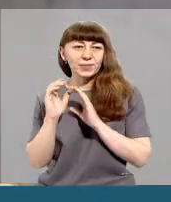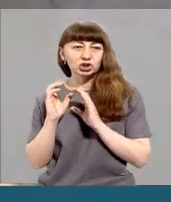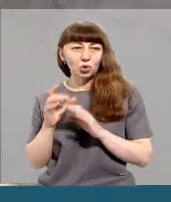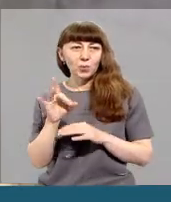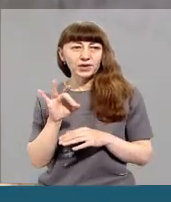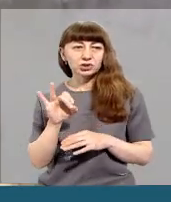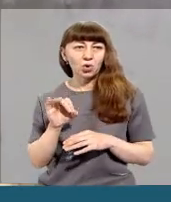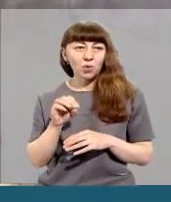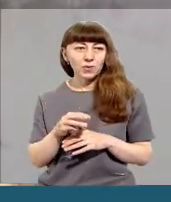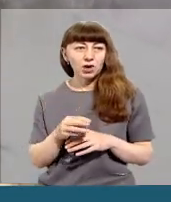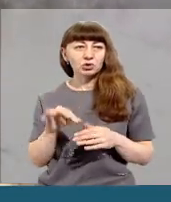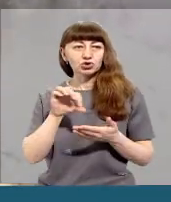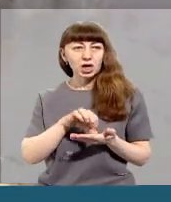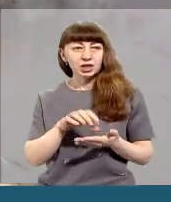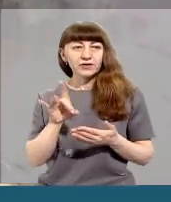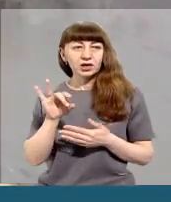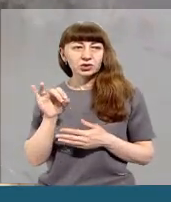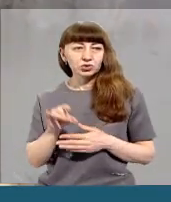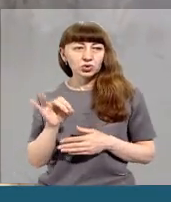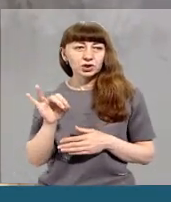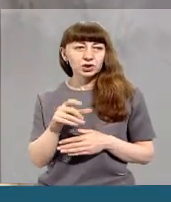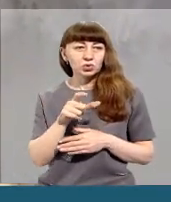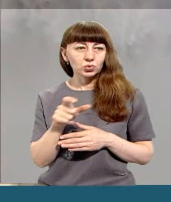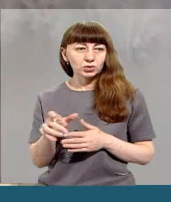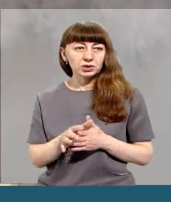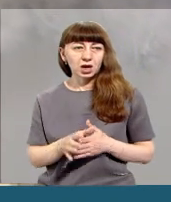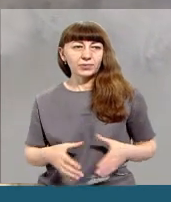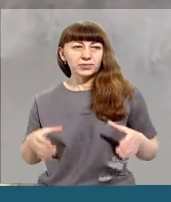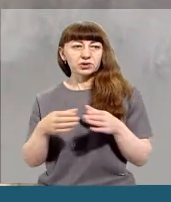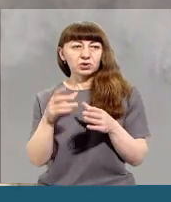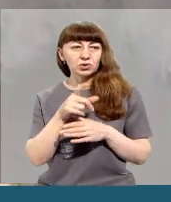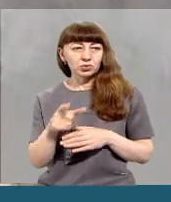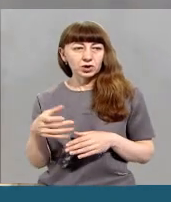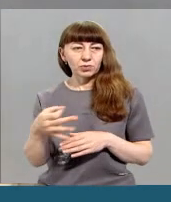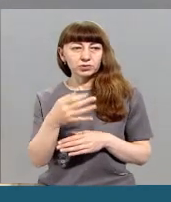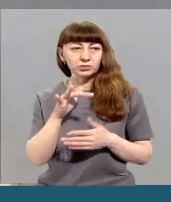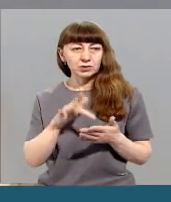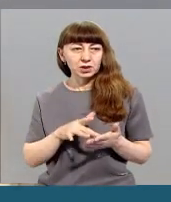В масштабной работе приняли участие волонтеры и горожане. Сплотившись, жители областного